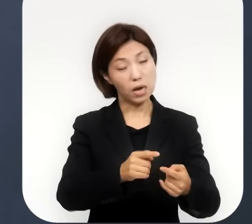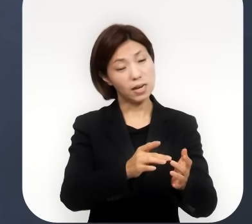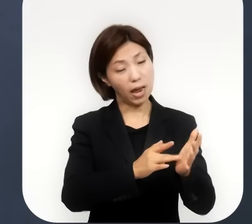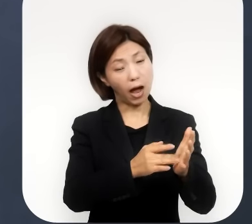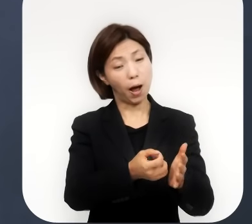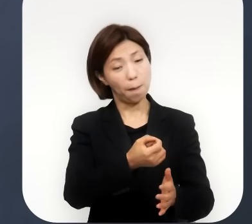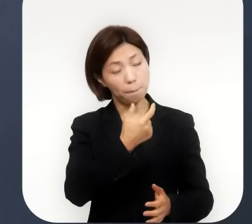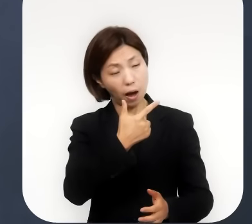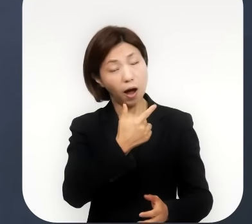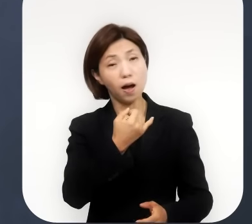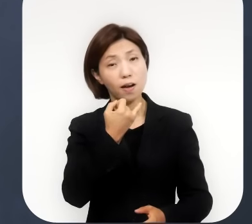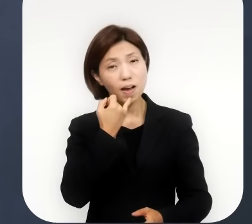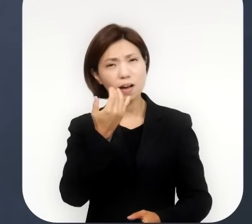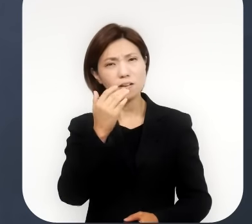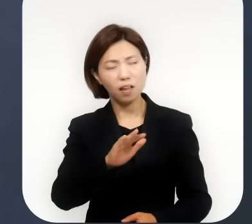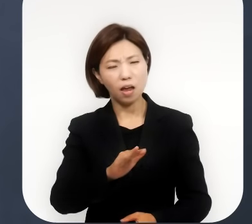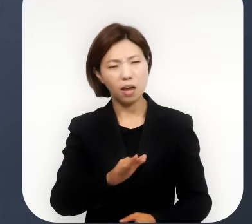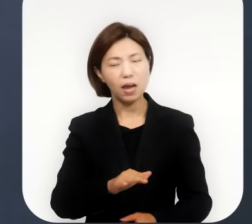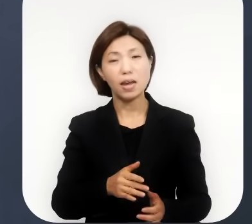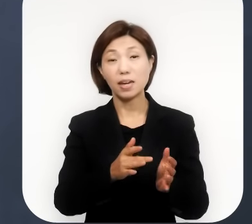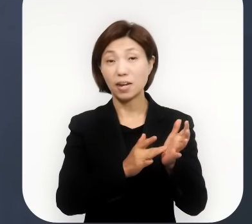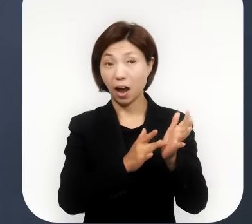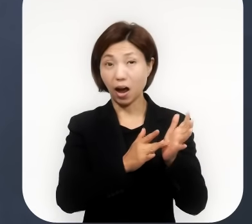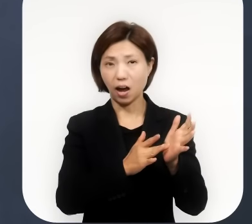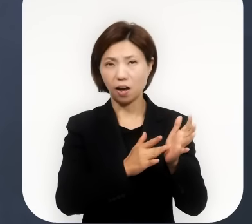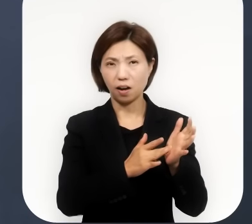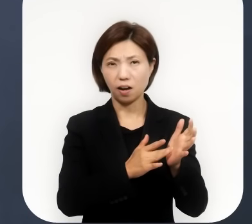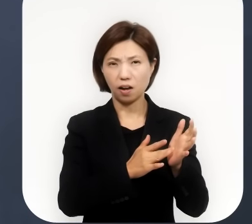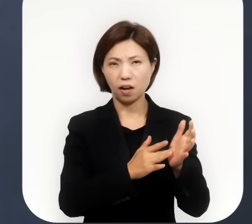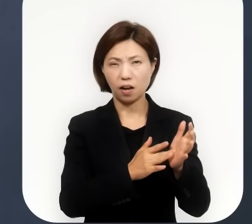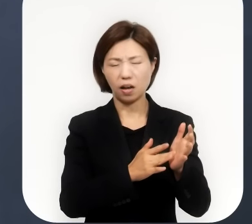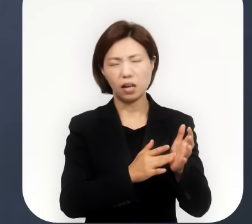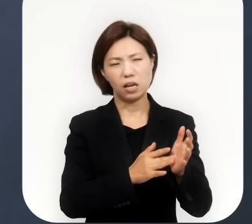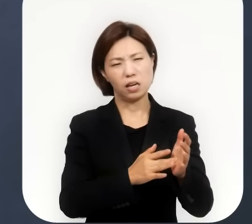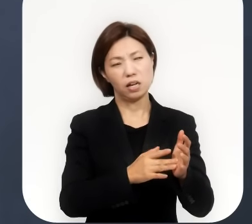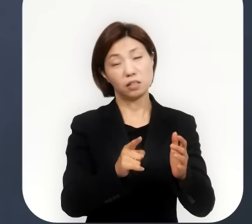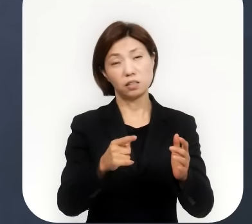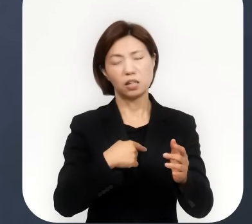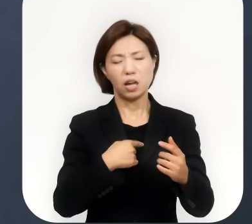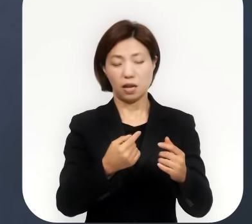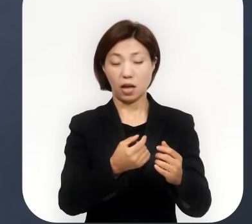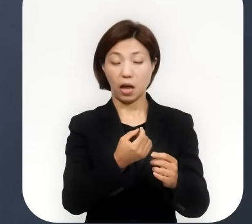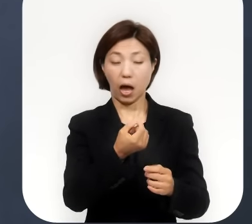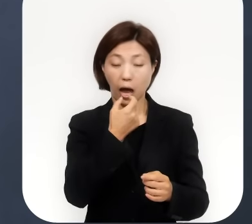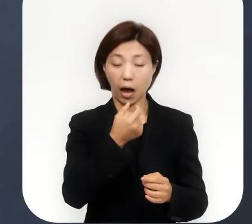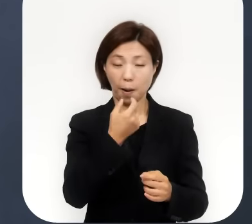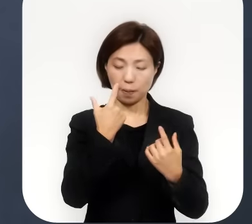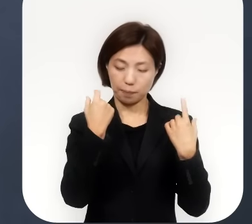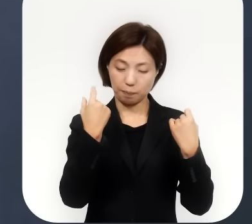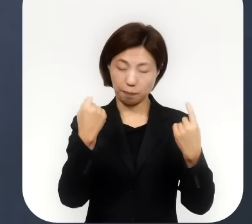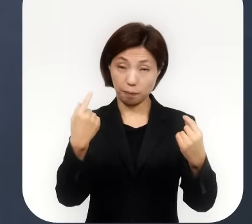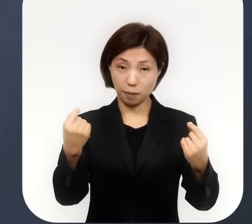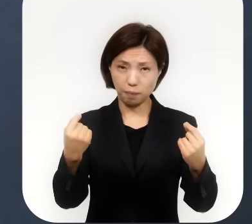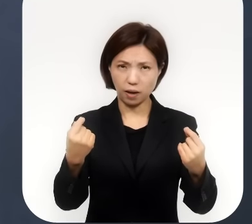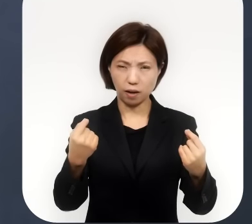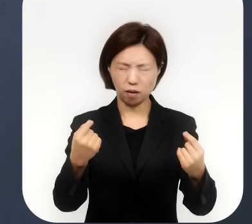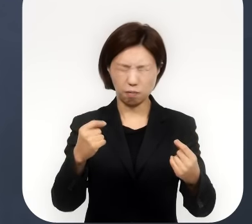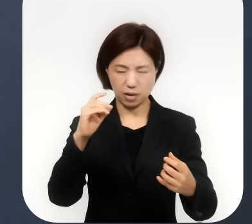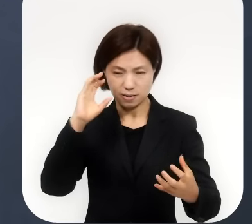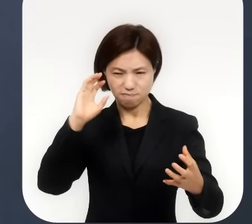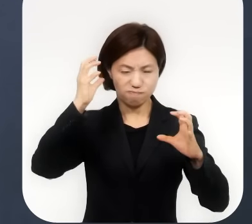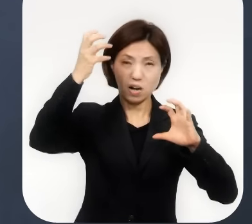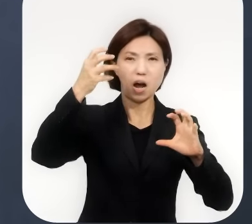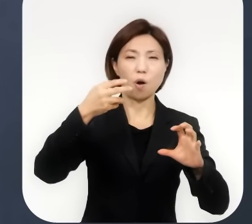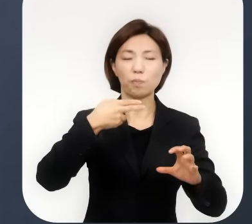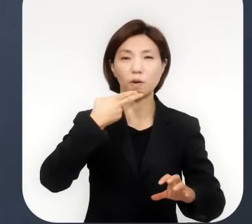약을 먹는다 하더라도 이렇게 약은 지속적으로 이렇게 치료가 안 되는 것 같아도 약을 지속적으로 먹으면